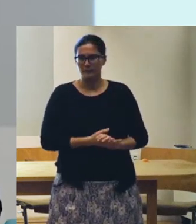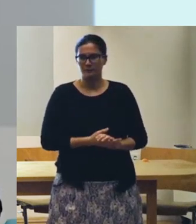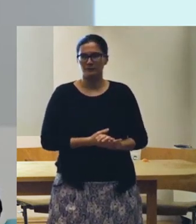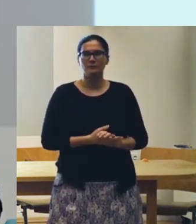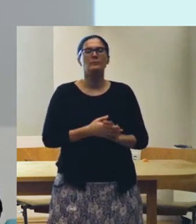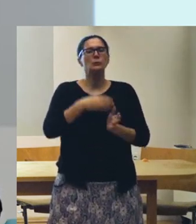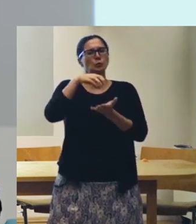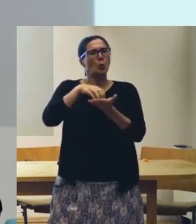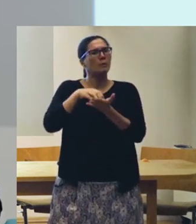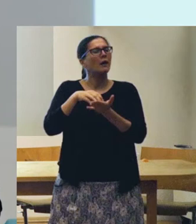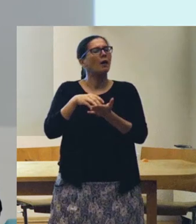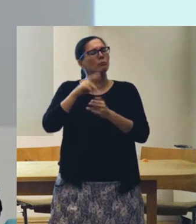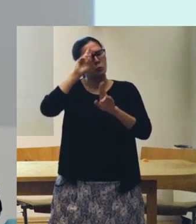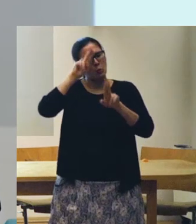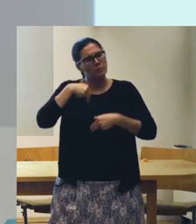feministické umělecké